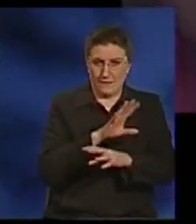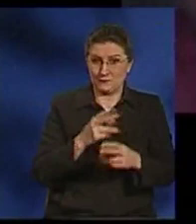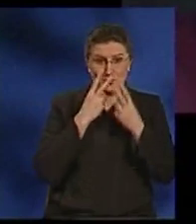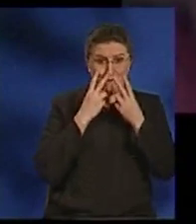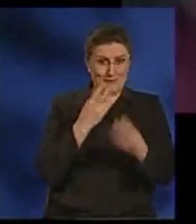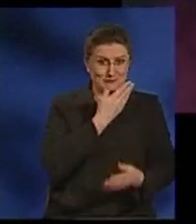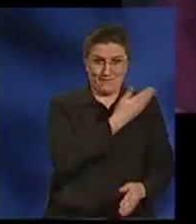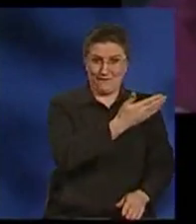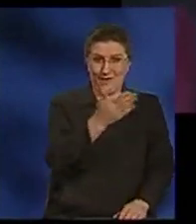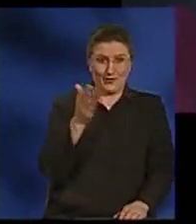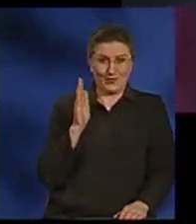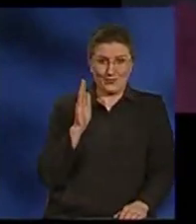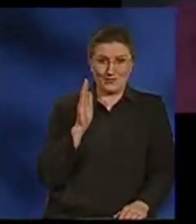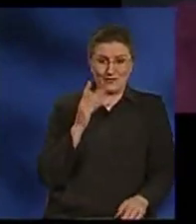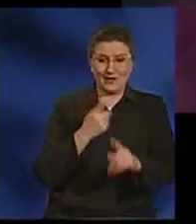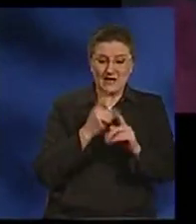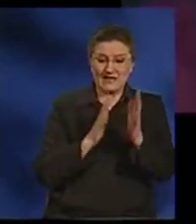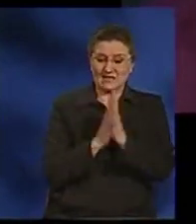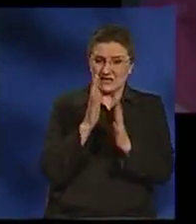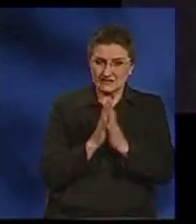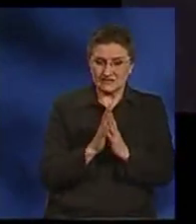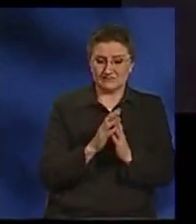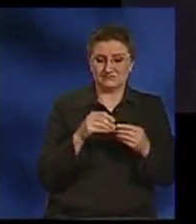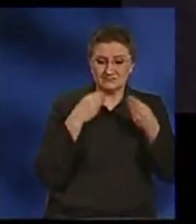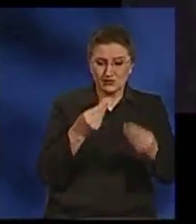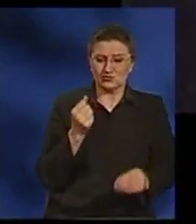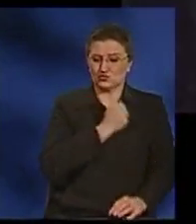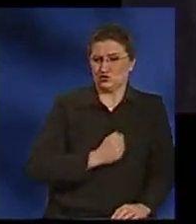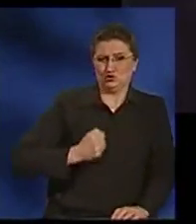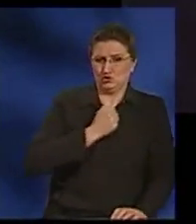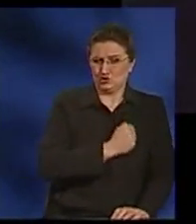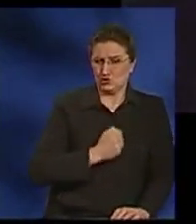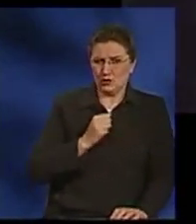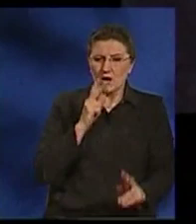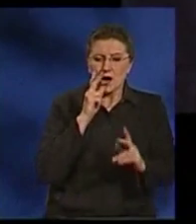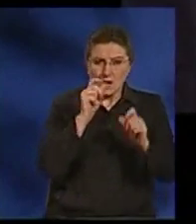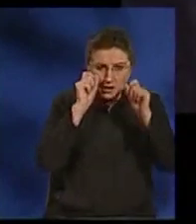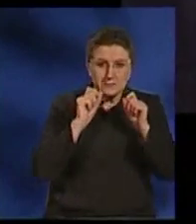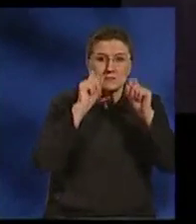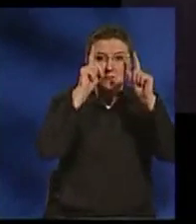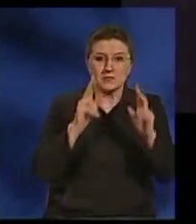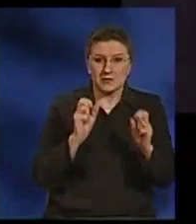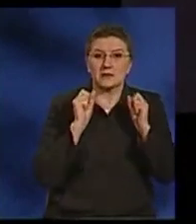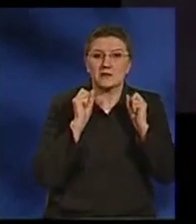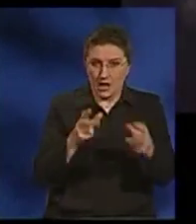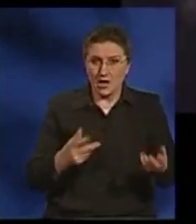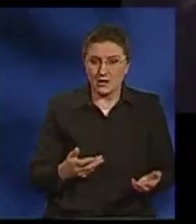вижу вокруг Эти корешки Приносят людям зло Но как же ты все-таки прозрел Как?